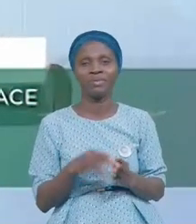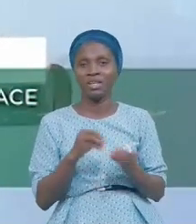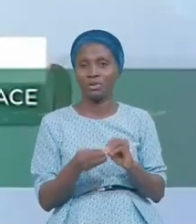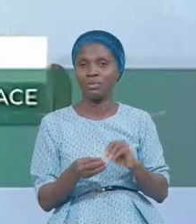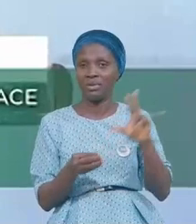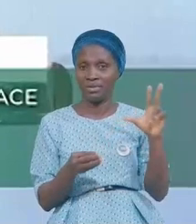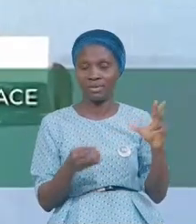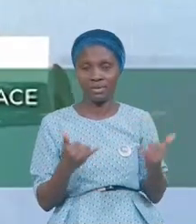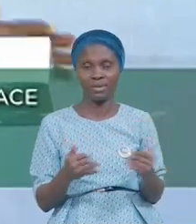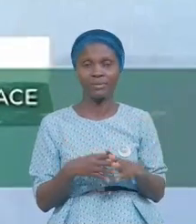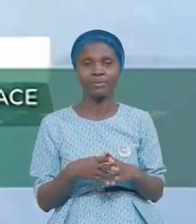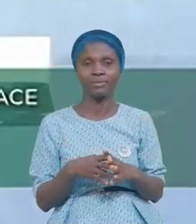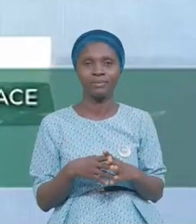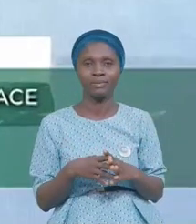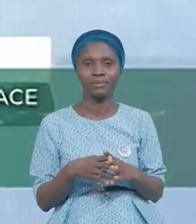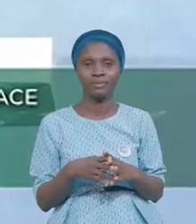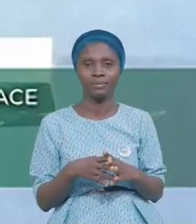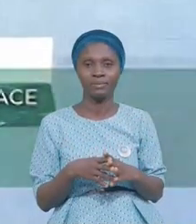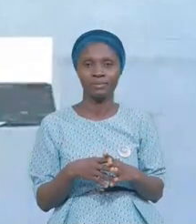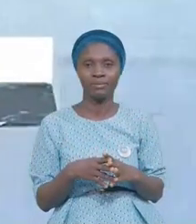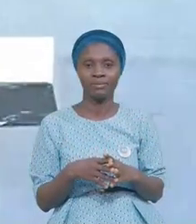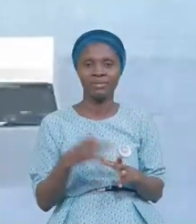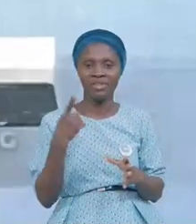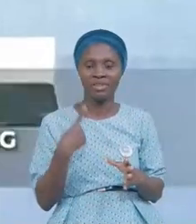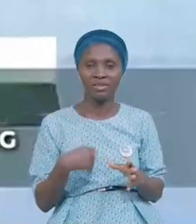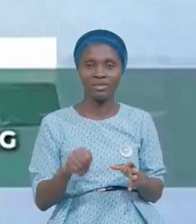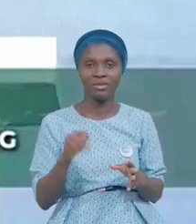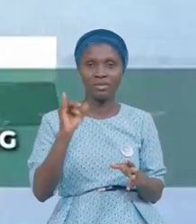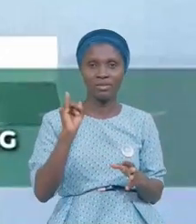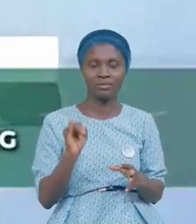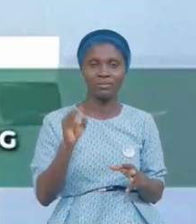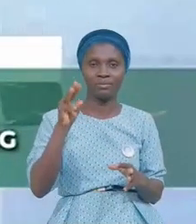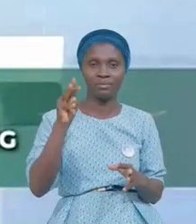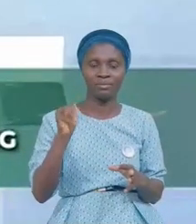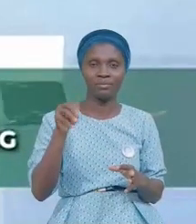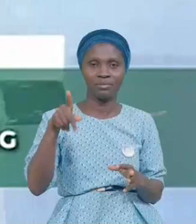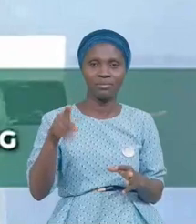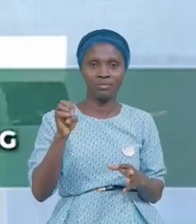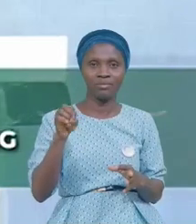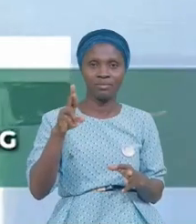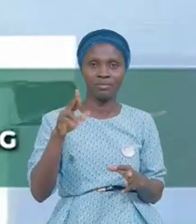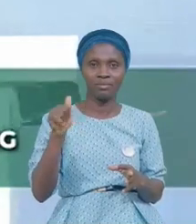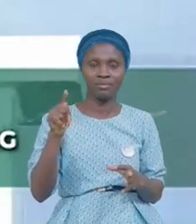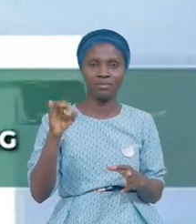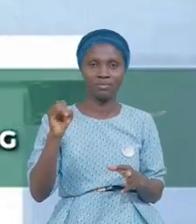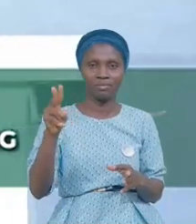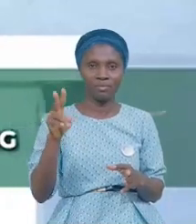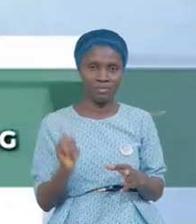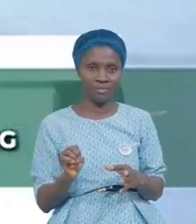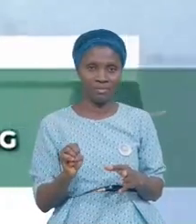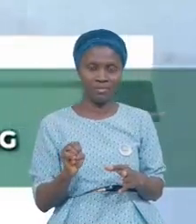Troisième élément dans le deuxième point, c'est la persévérance impérative